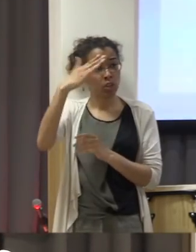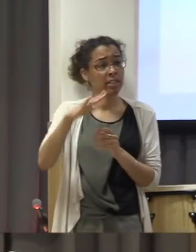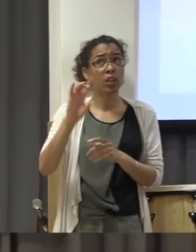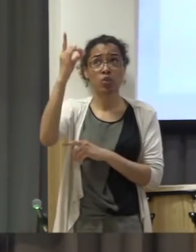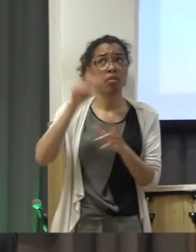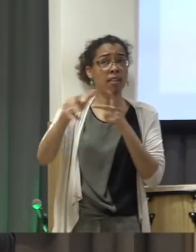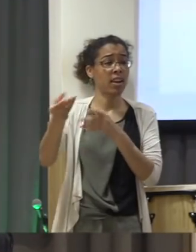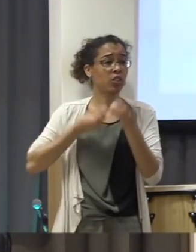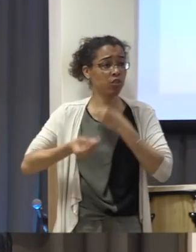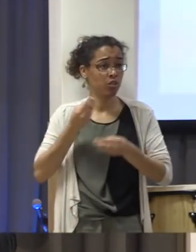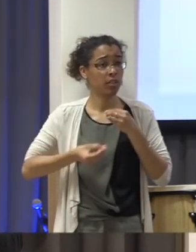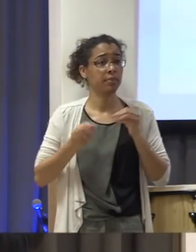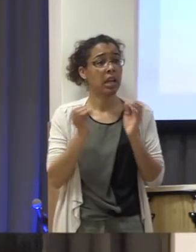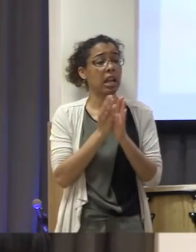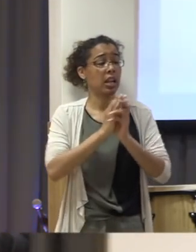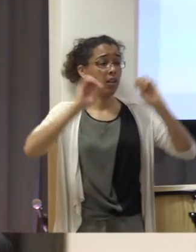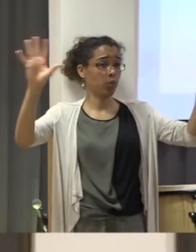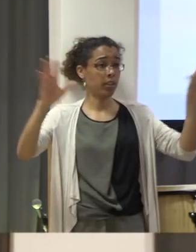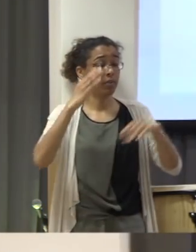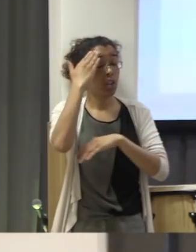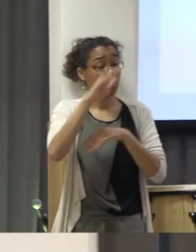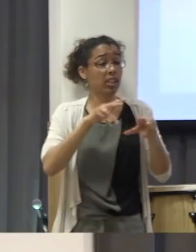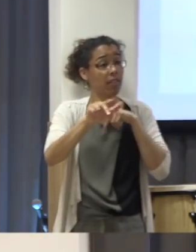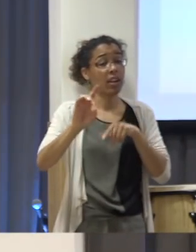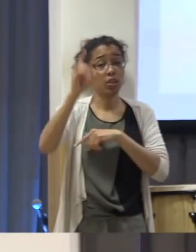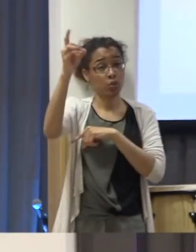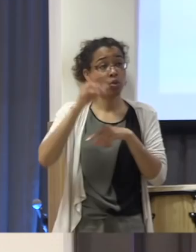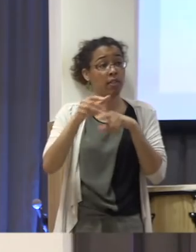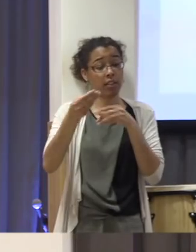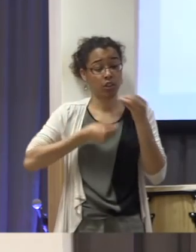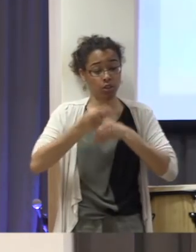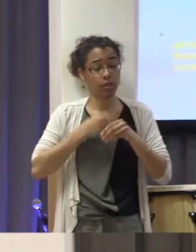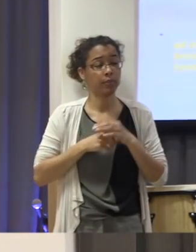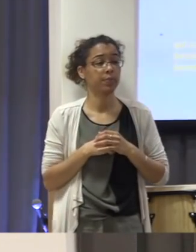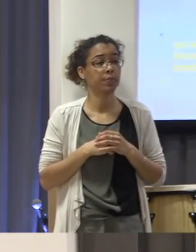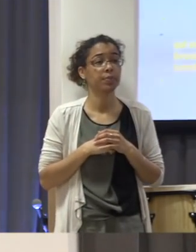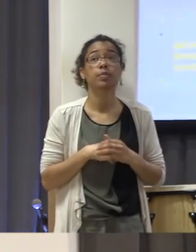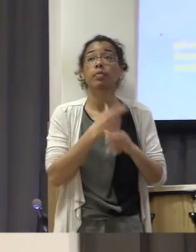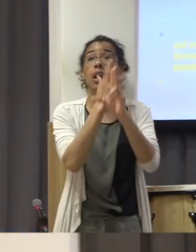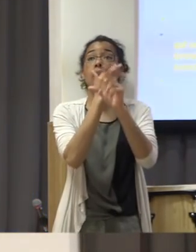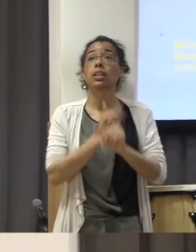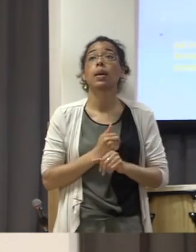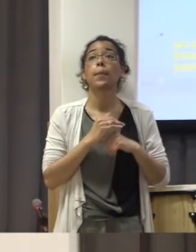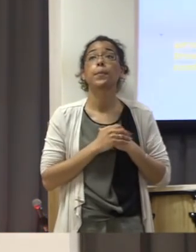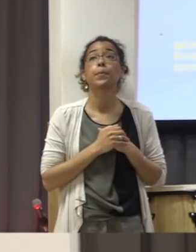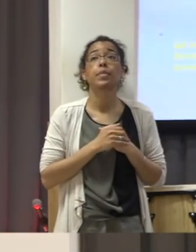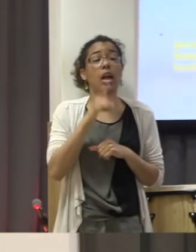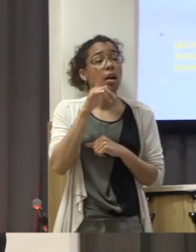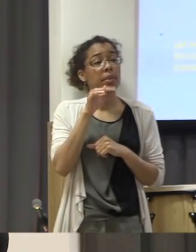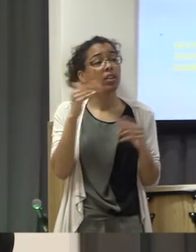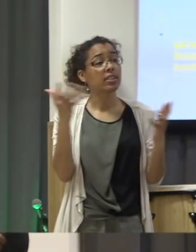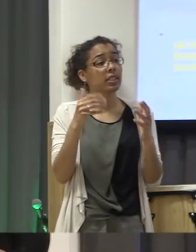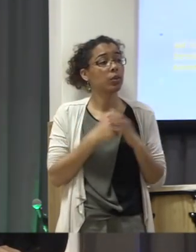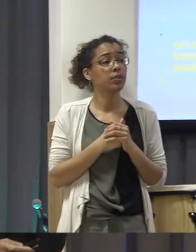pourvoira. Alléluia. Je sais que Dieu pourvoira. Alors, dans la définition, c'est quoi la persévérance?